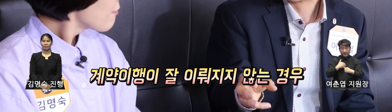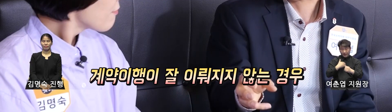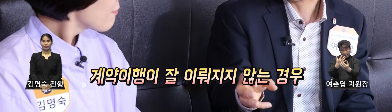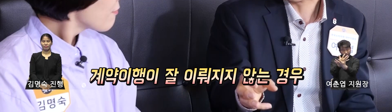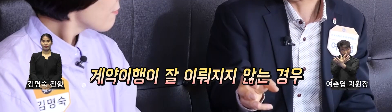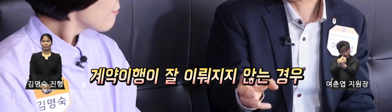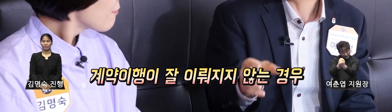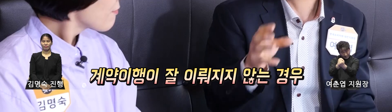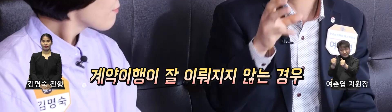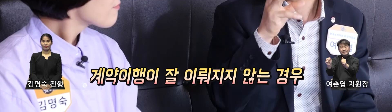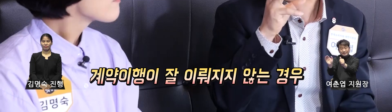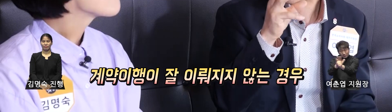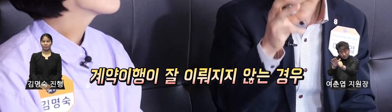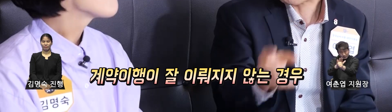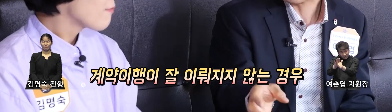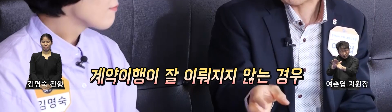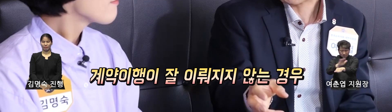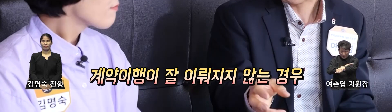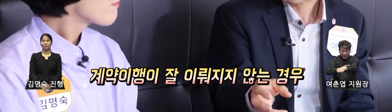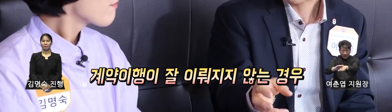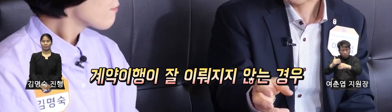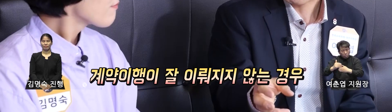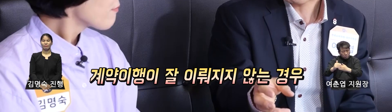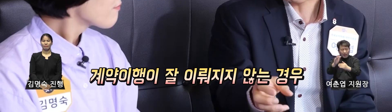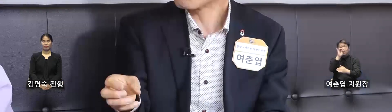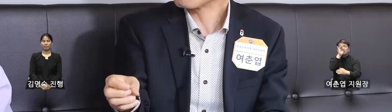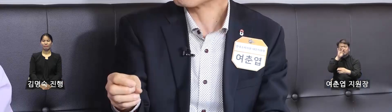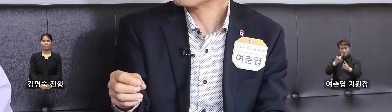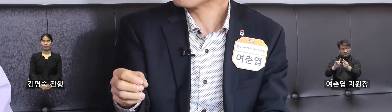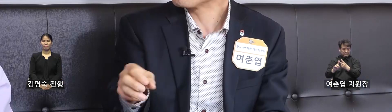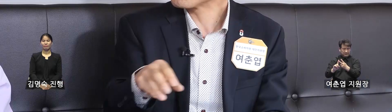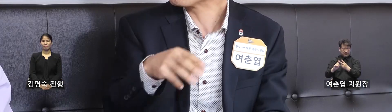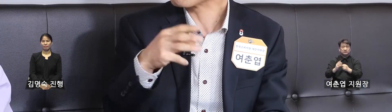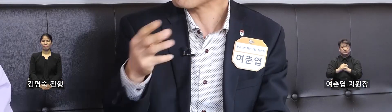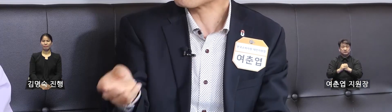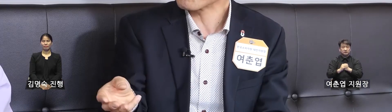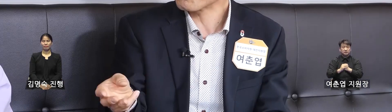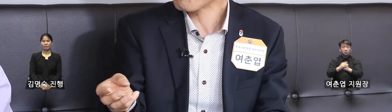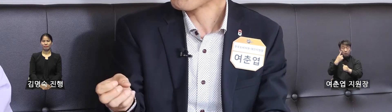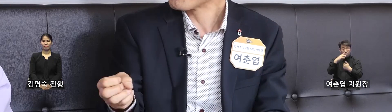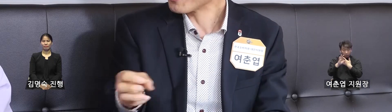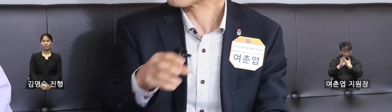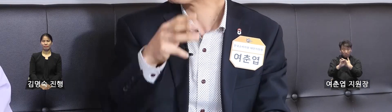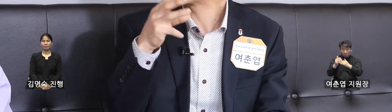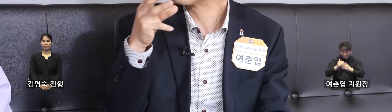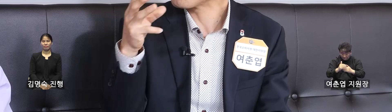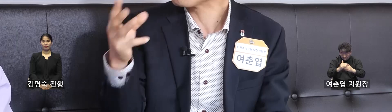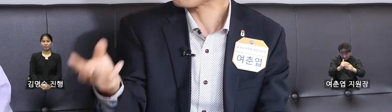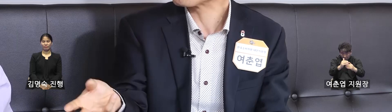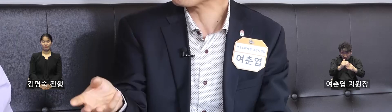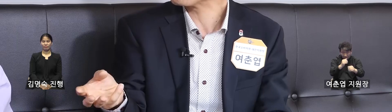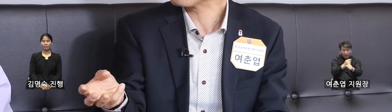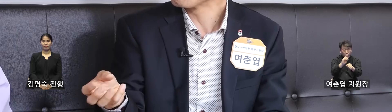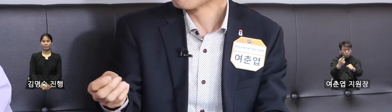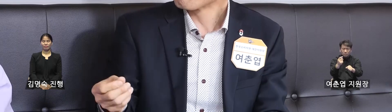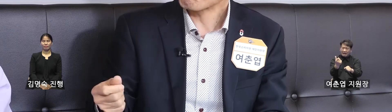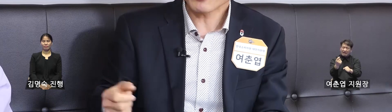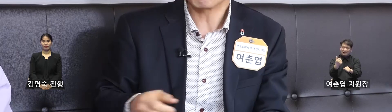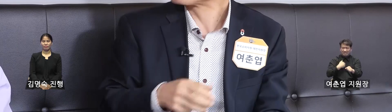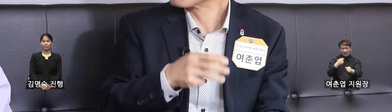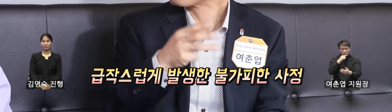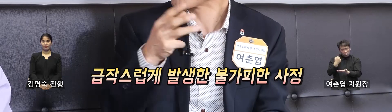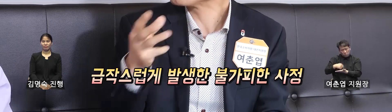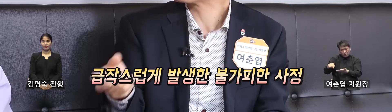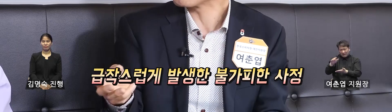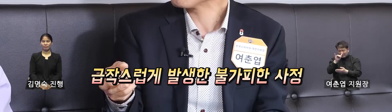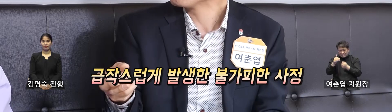의 서비스가 제대로 이행이 안 되라든지 또 이행이 된다라고 하더라도 약간이 부당해서 내가